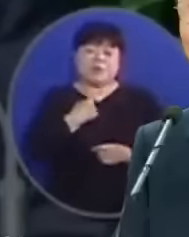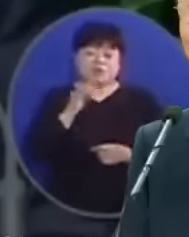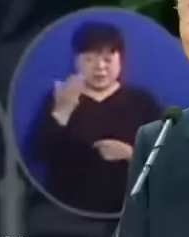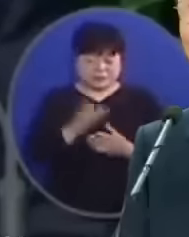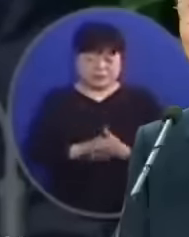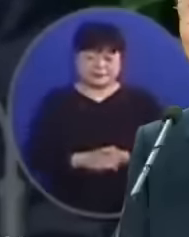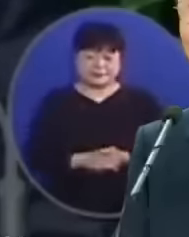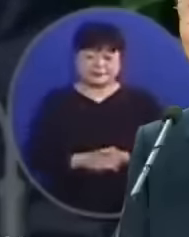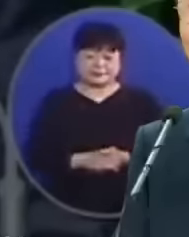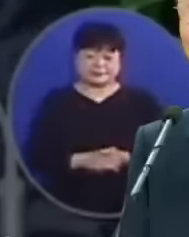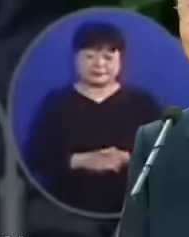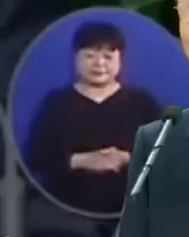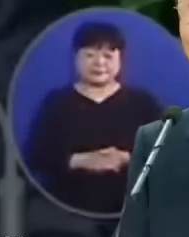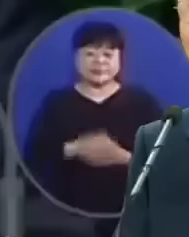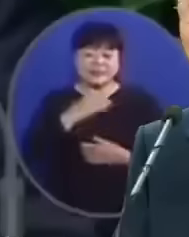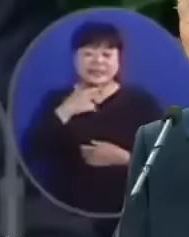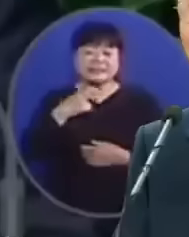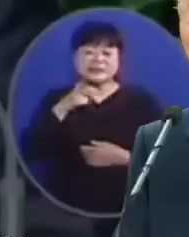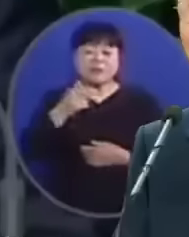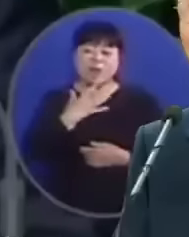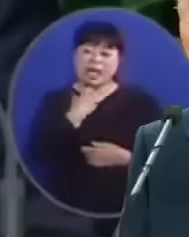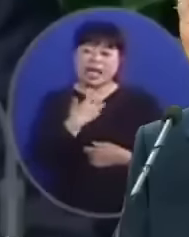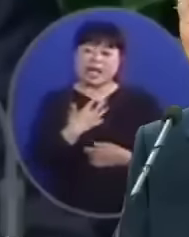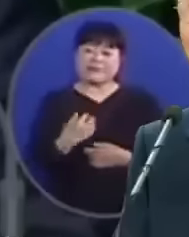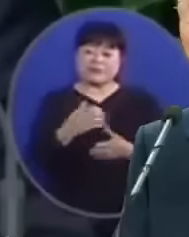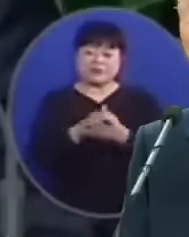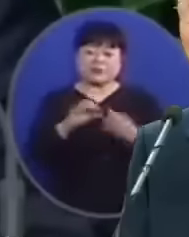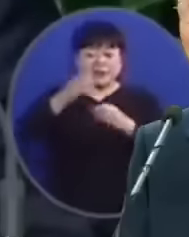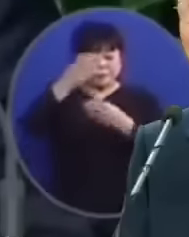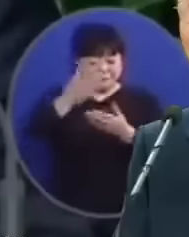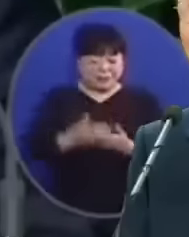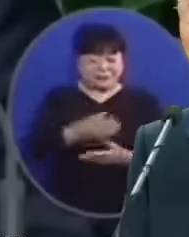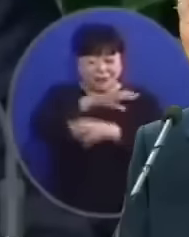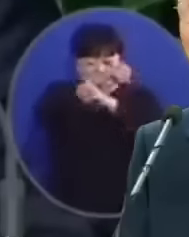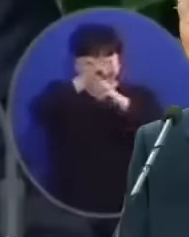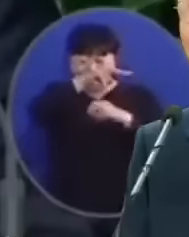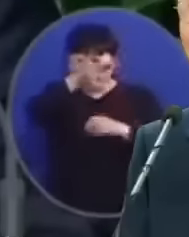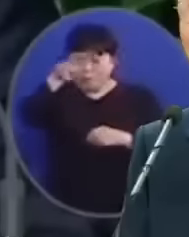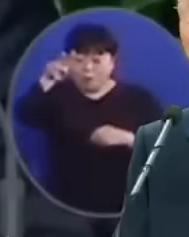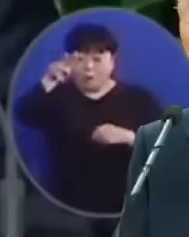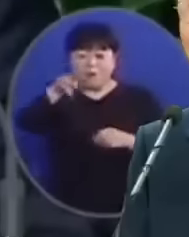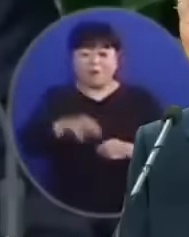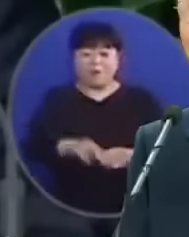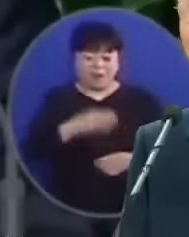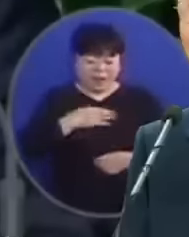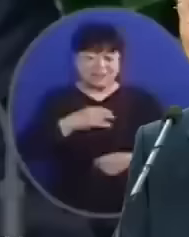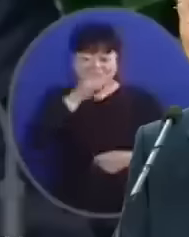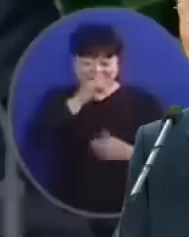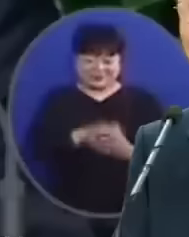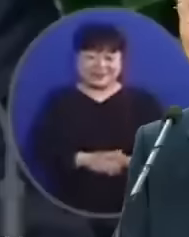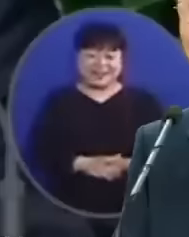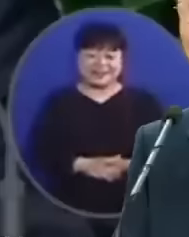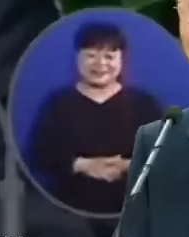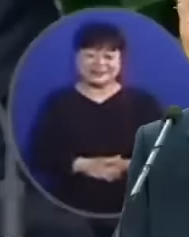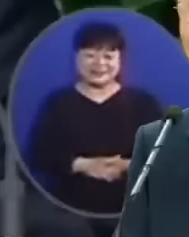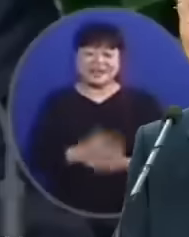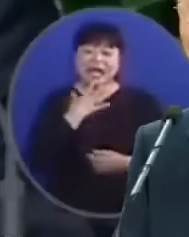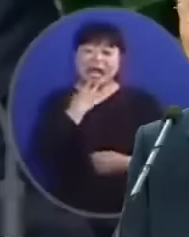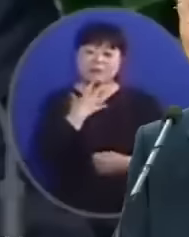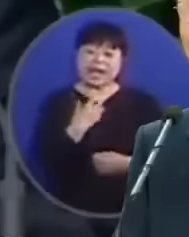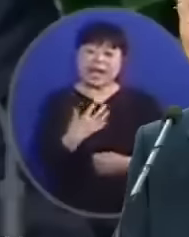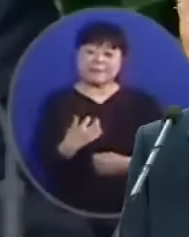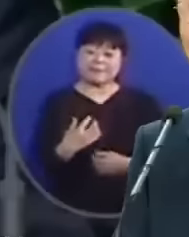것입니다. 75세 된 아브라함의 기도 응답으로 별들을 바라보게 한 것을 성경에는 잘 기록하고 있는 것입니다.